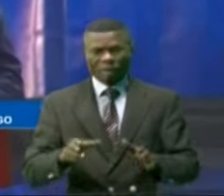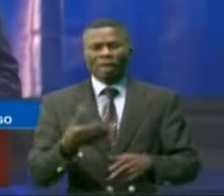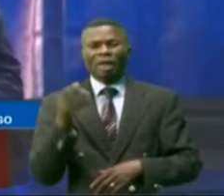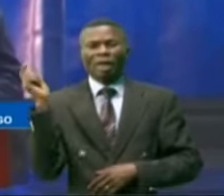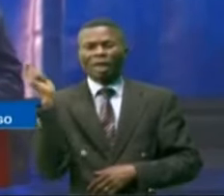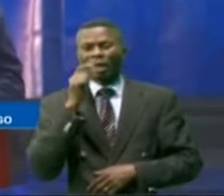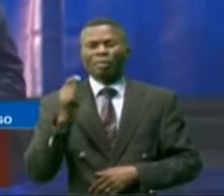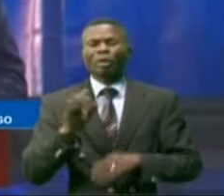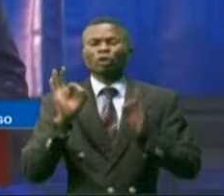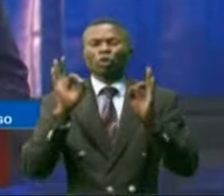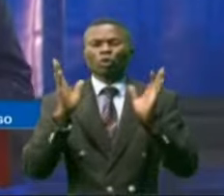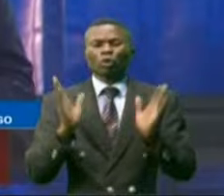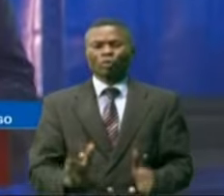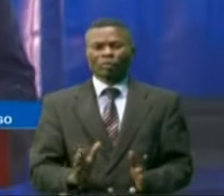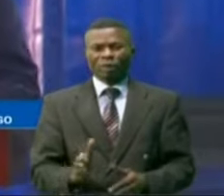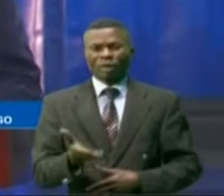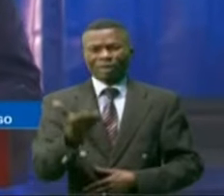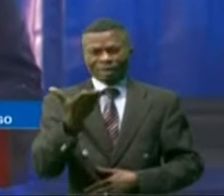innovateurs.